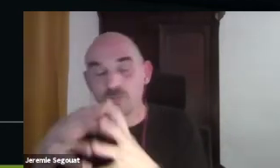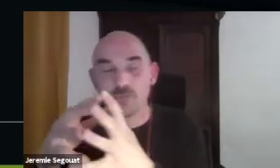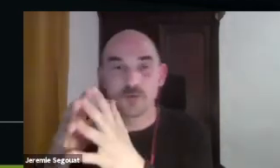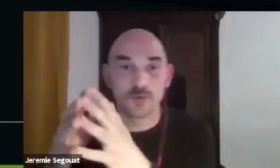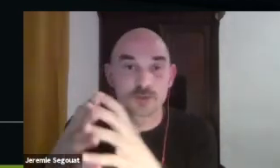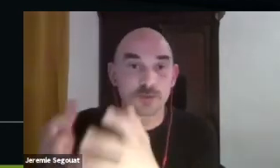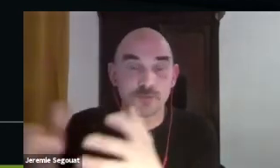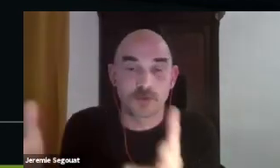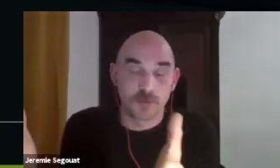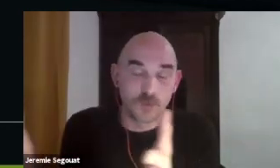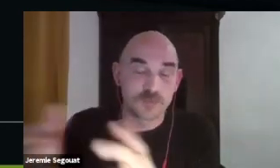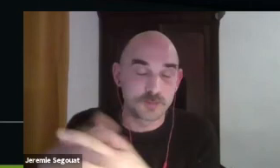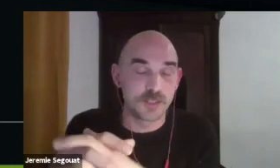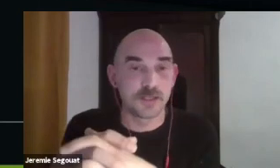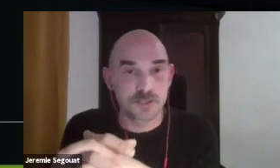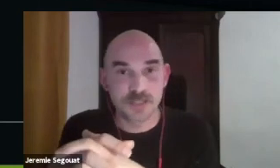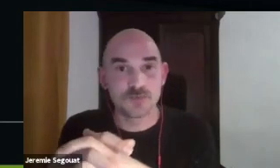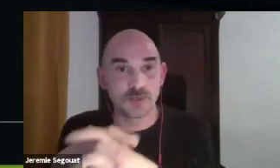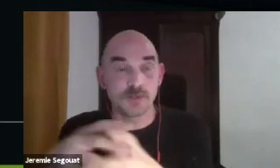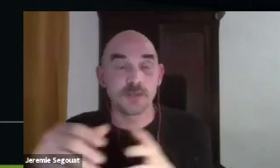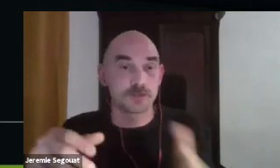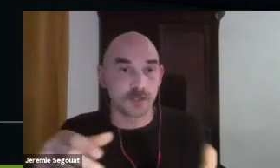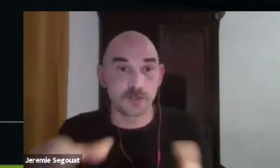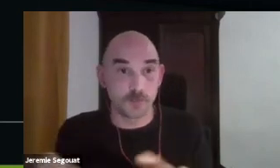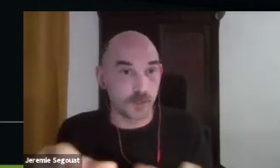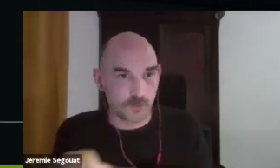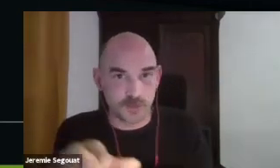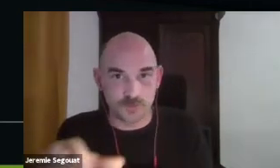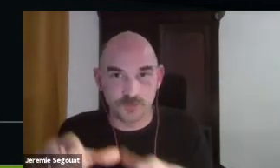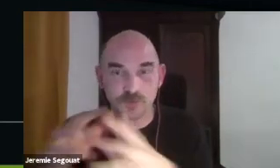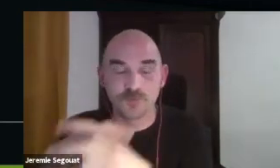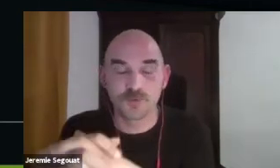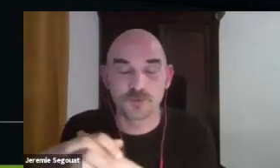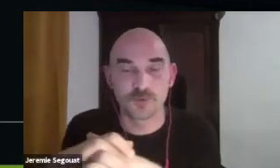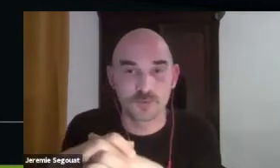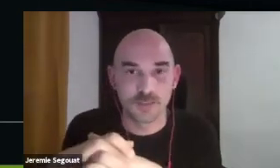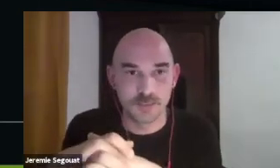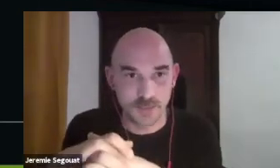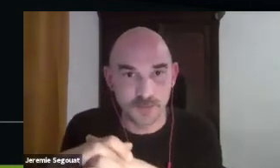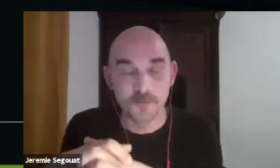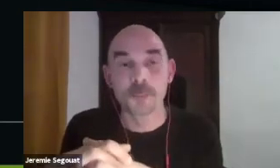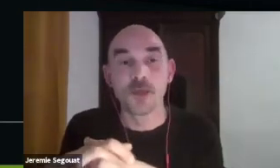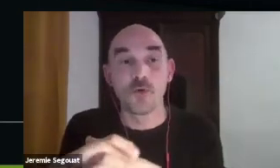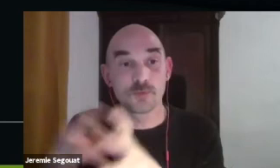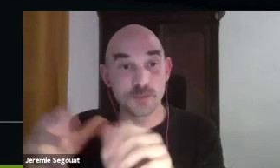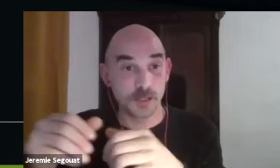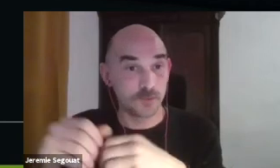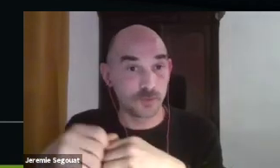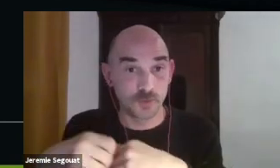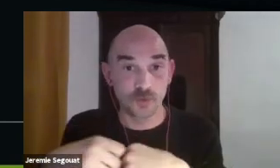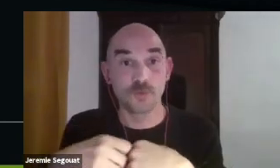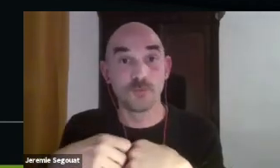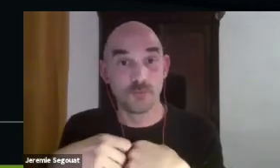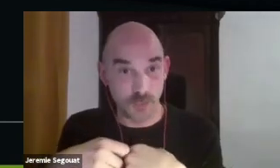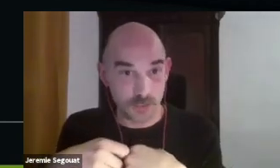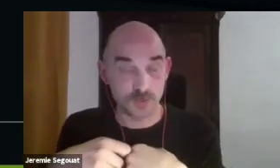là on vous explique qu'il y une chaise, une table et la personne après peut parcourir son environnement immédiat on peut aussi parler de